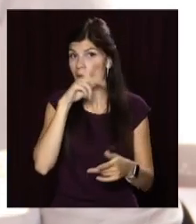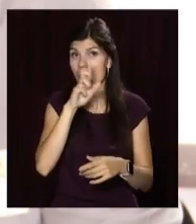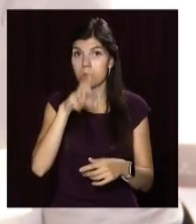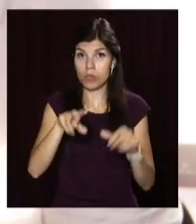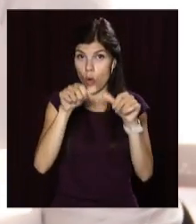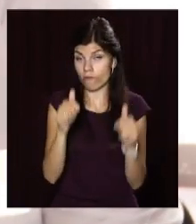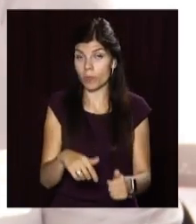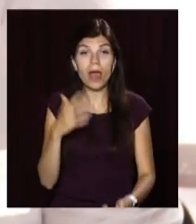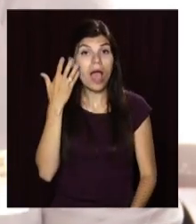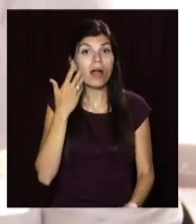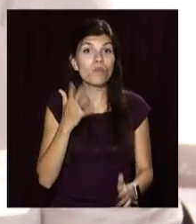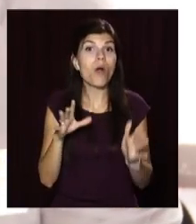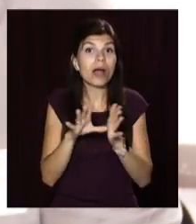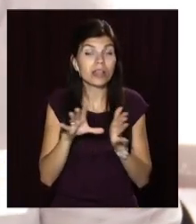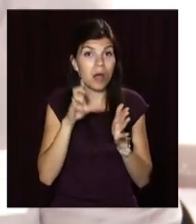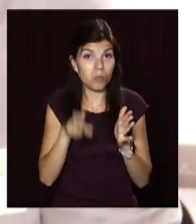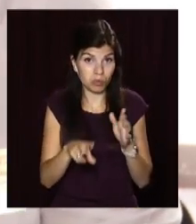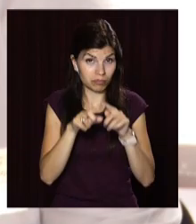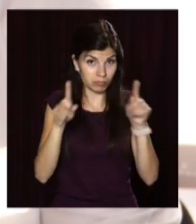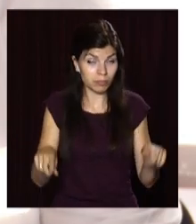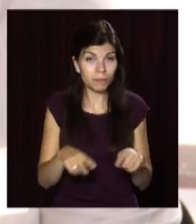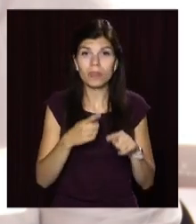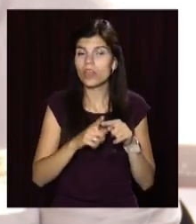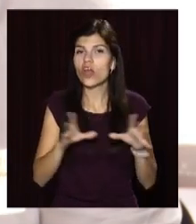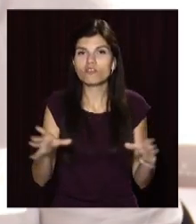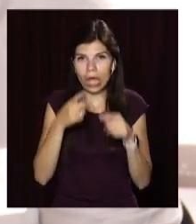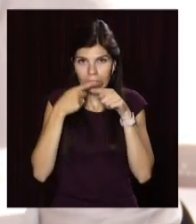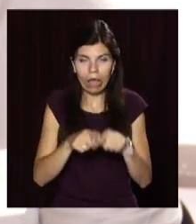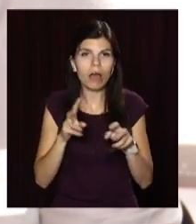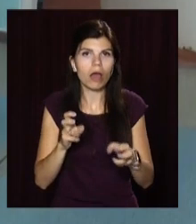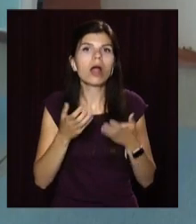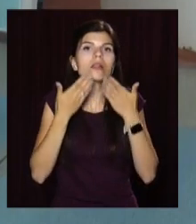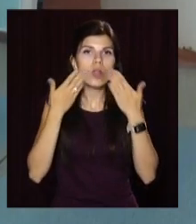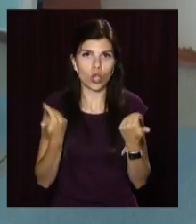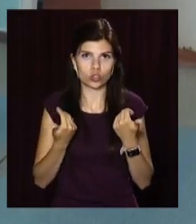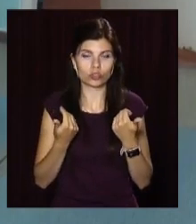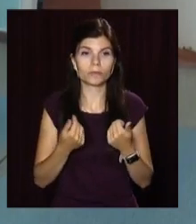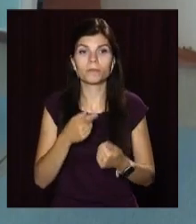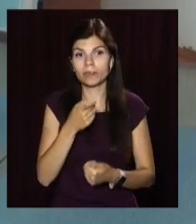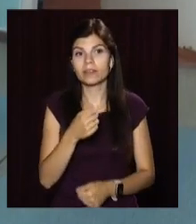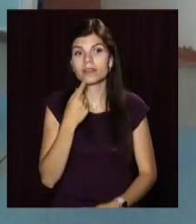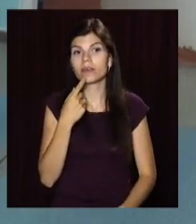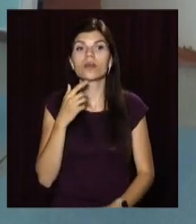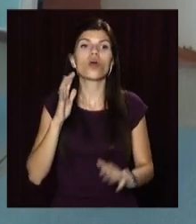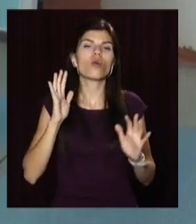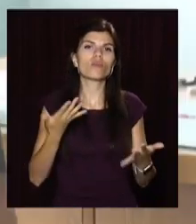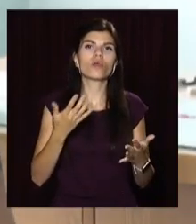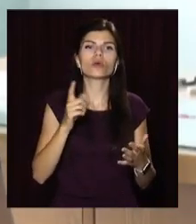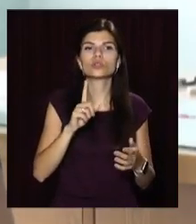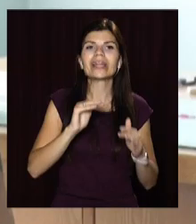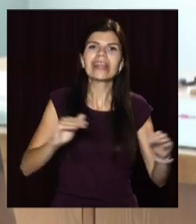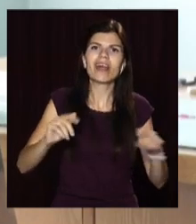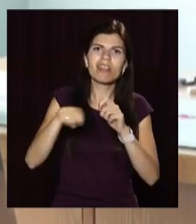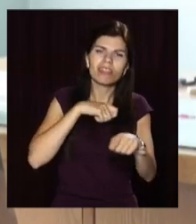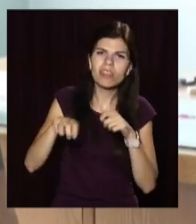лікарняний лист. Коли будуть електронні лікарняні листи, це все технічно буде уходити. Порвали діти, загубили у маршрутці.